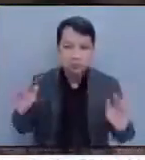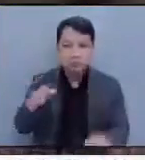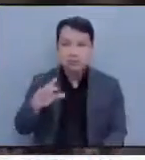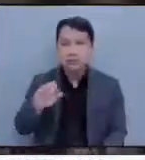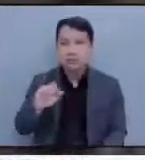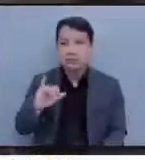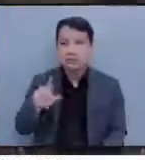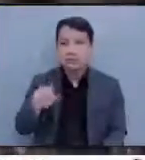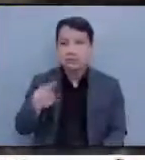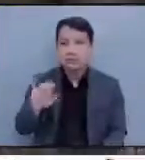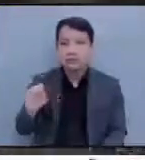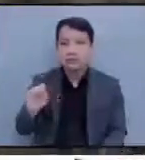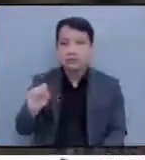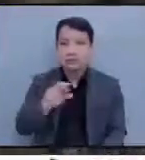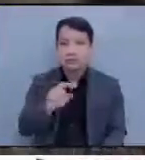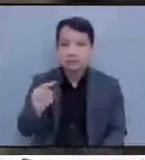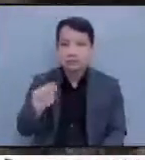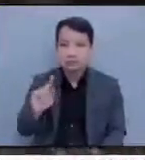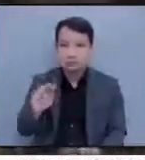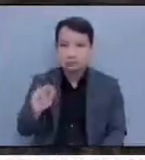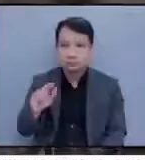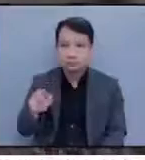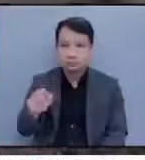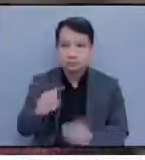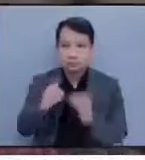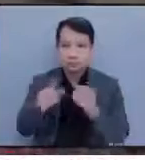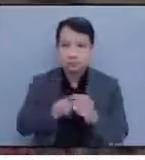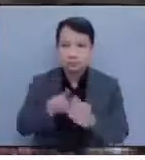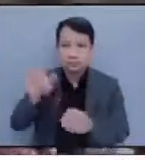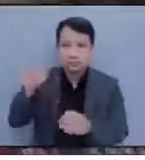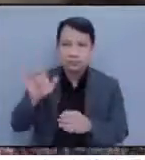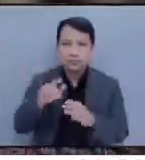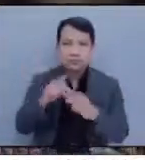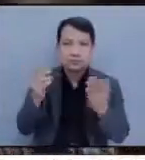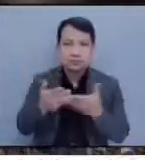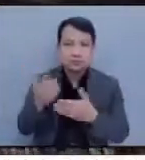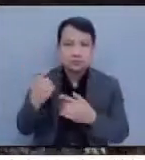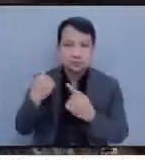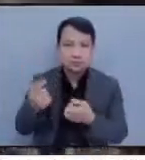Suarez sa Mustang District matapos mag-take off sa resort sa bayan ng Pokhara.